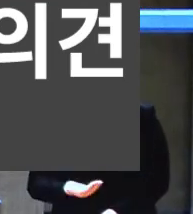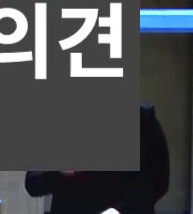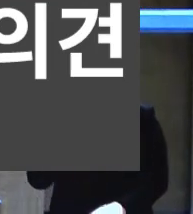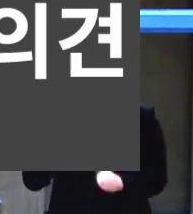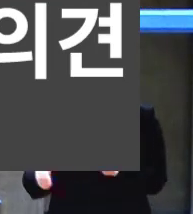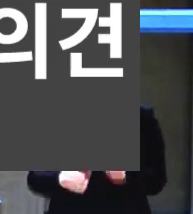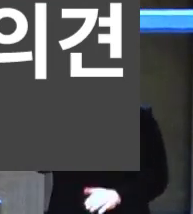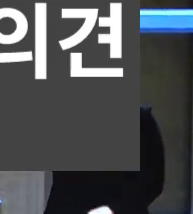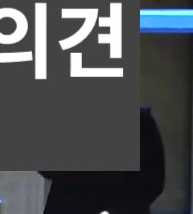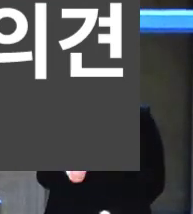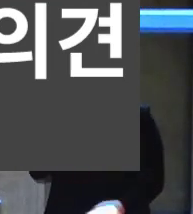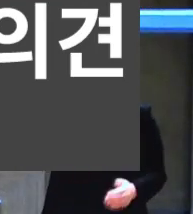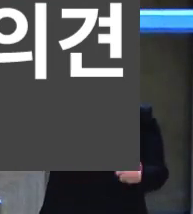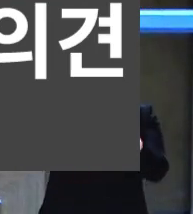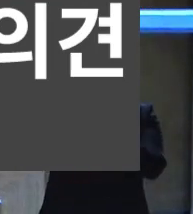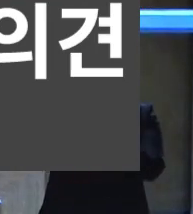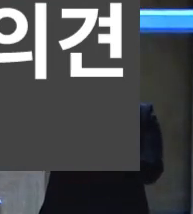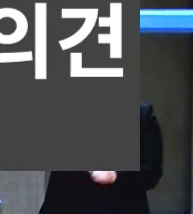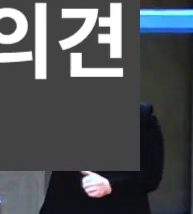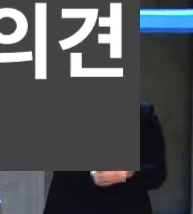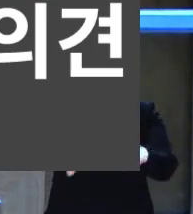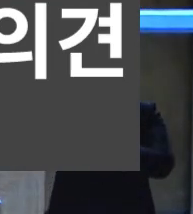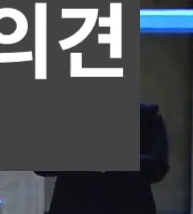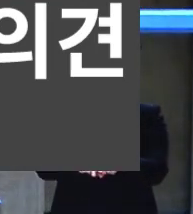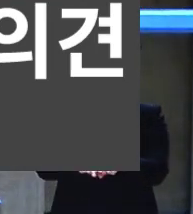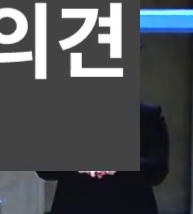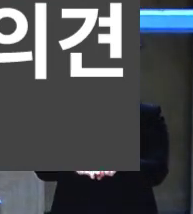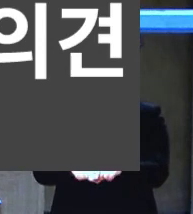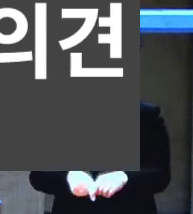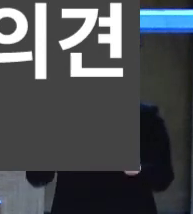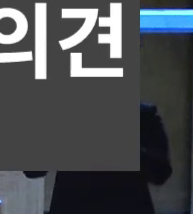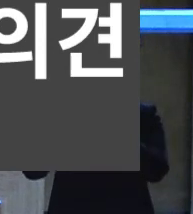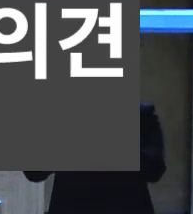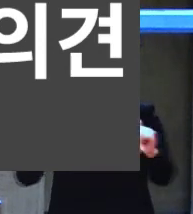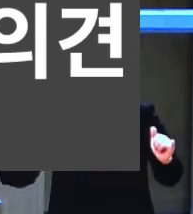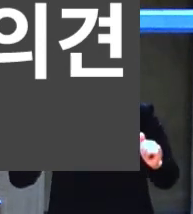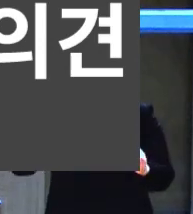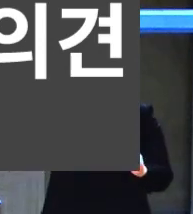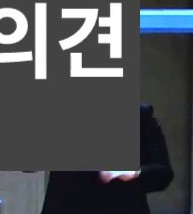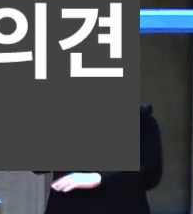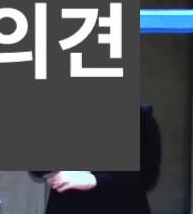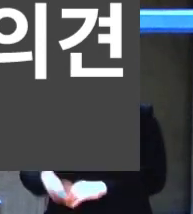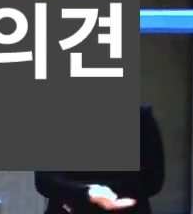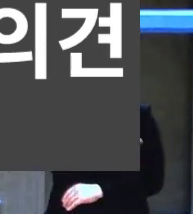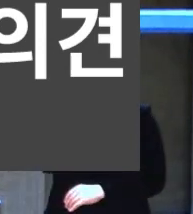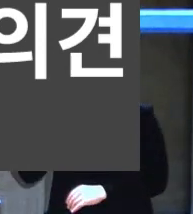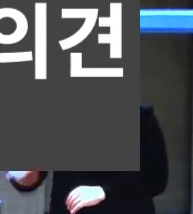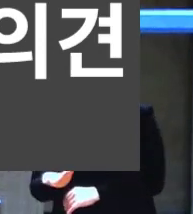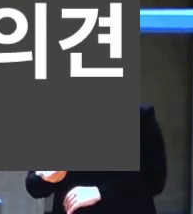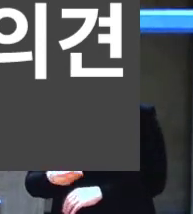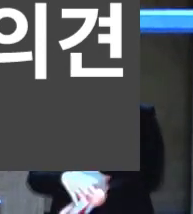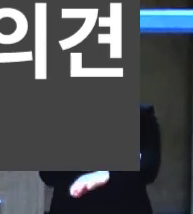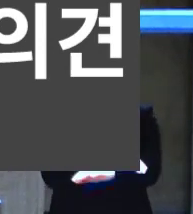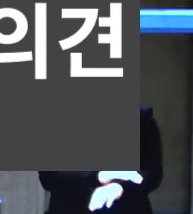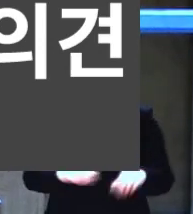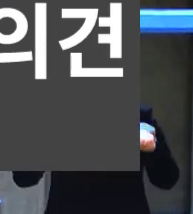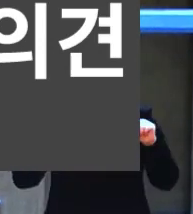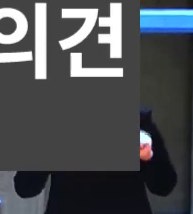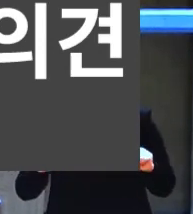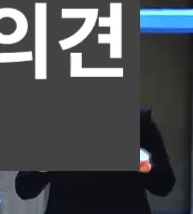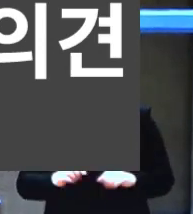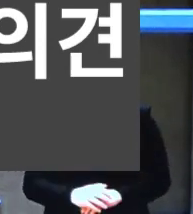도지사님, 김태희 교육감님을 비롯한 공직자와 언론인 여러분, 안녕하십니까. 남양주 별내